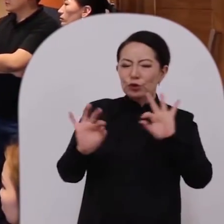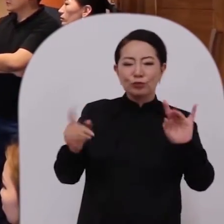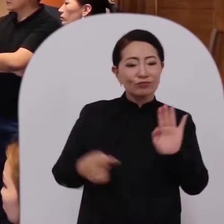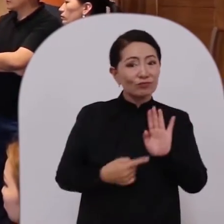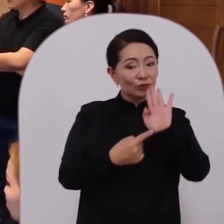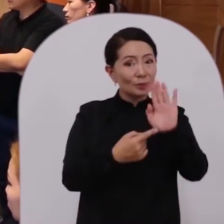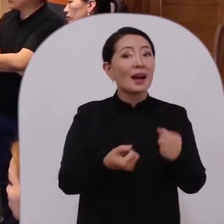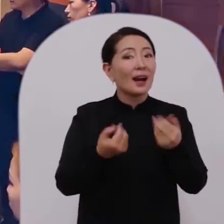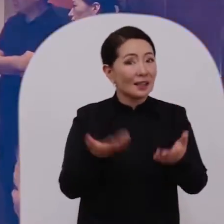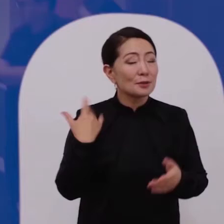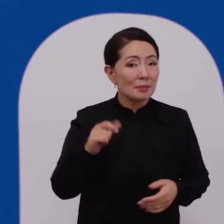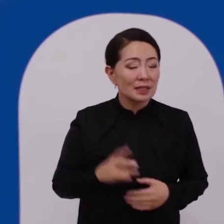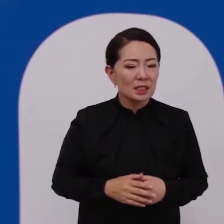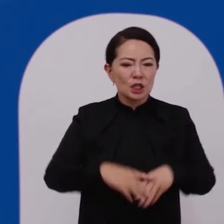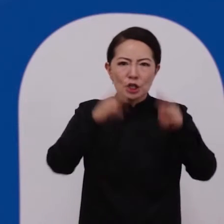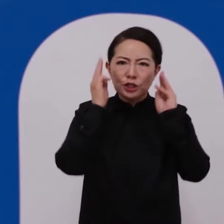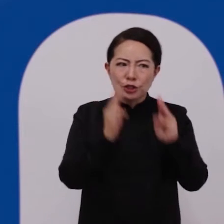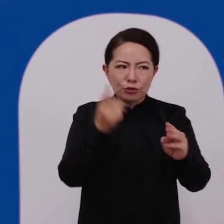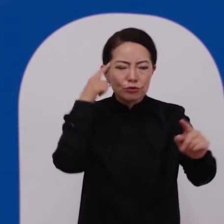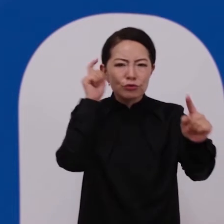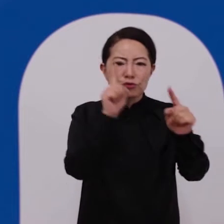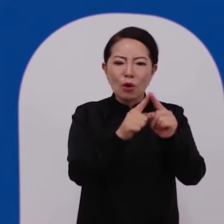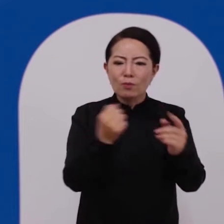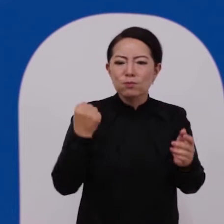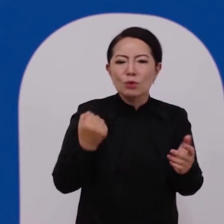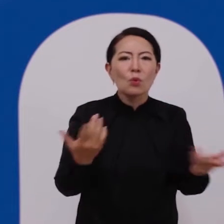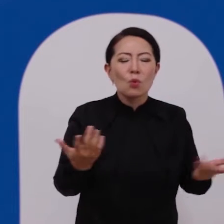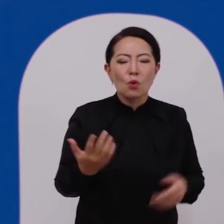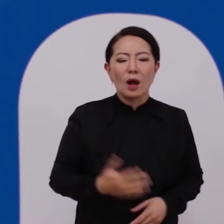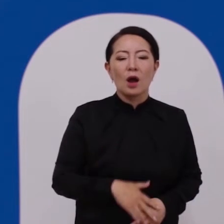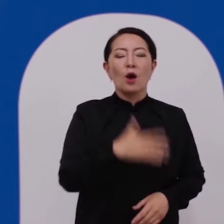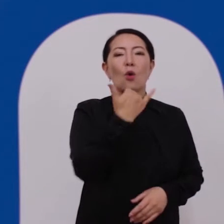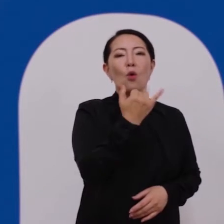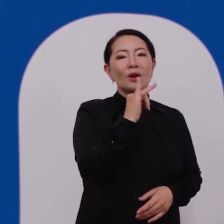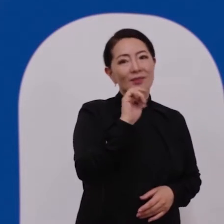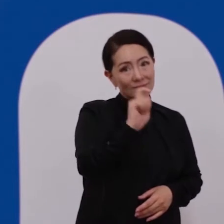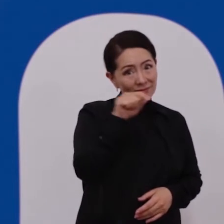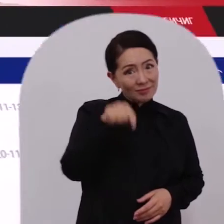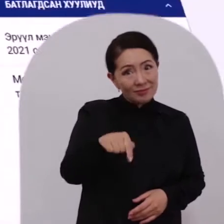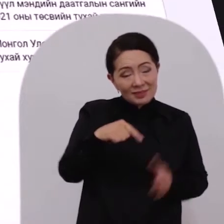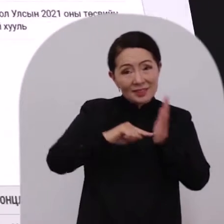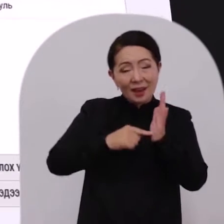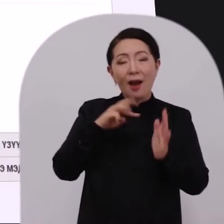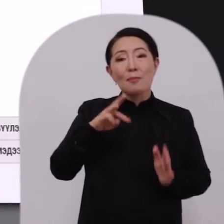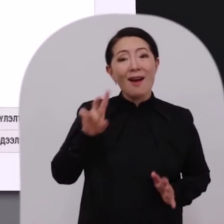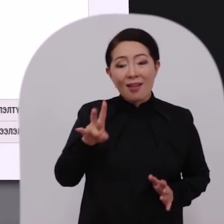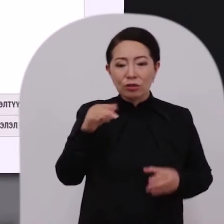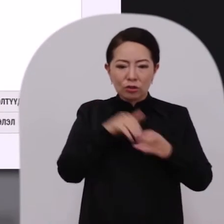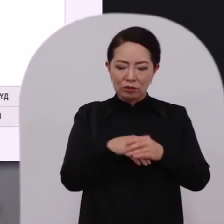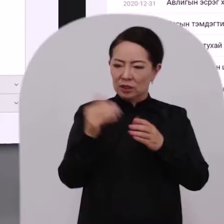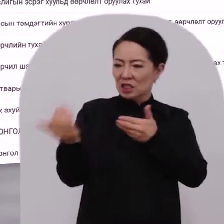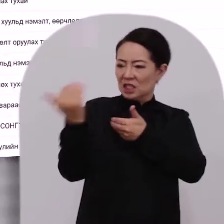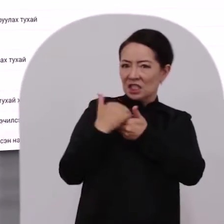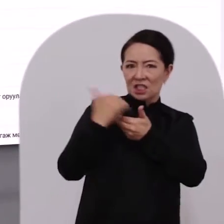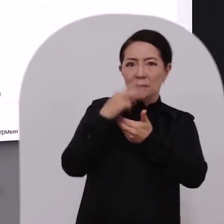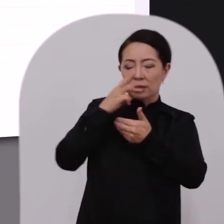талт тийм хөлбөрүүд бол гарч ирж байсан. Аа шийдлэг зорьсон асуудал гэх юм бол нэгдүгээр бид нар энэ ууй химэн гэдэг талбар дээр